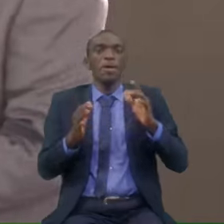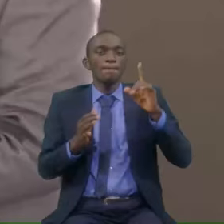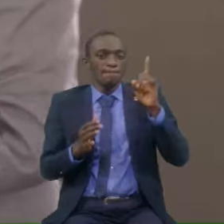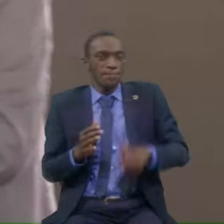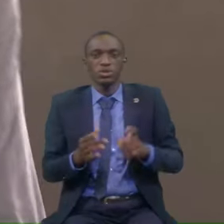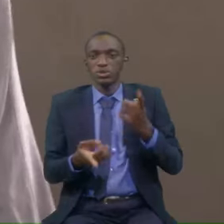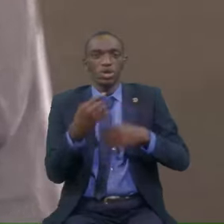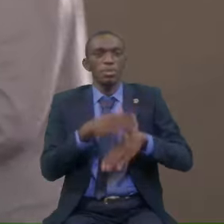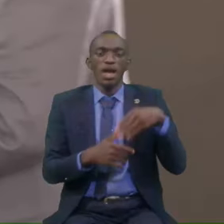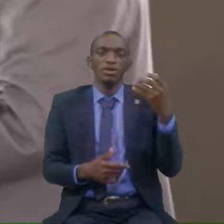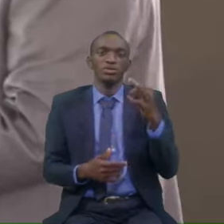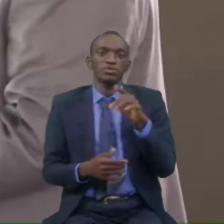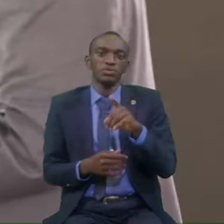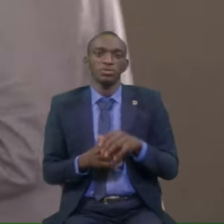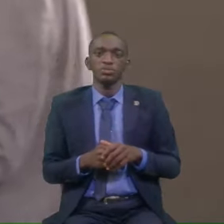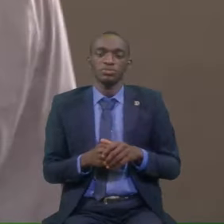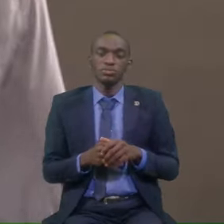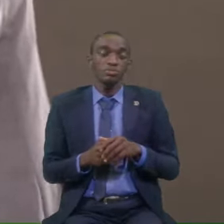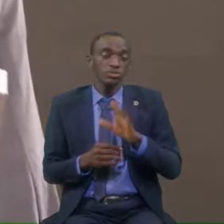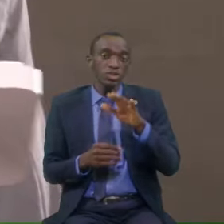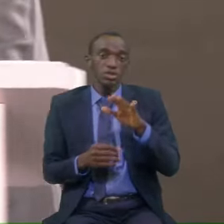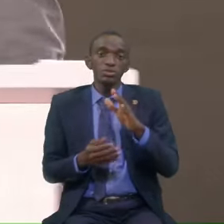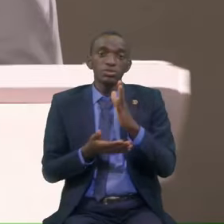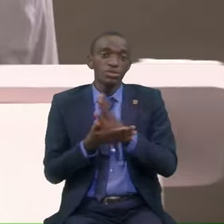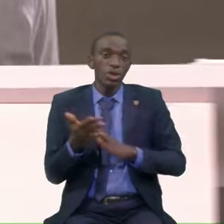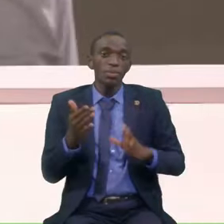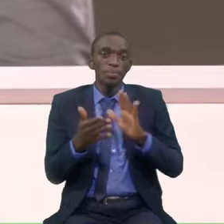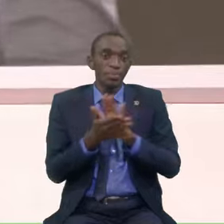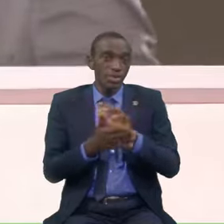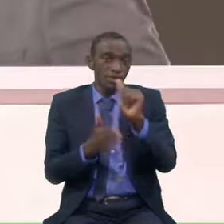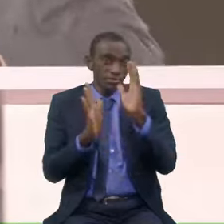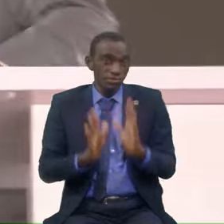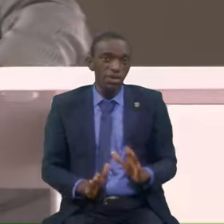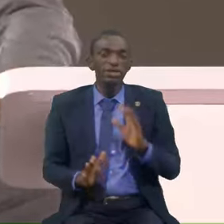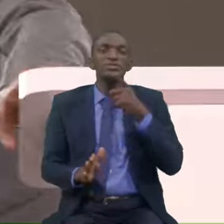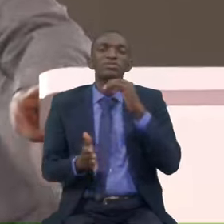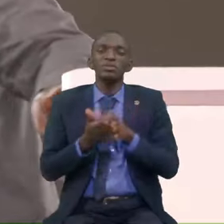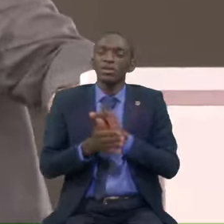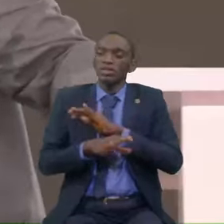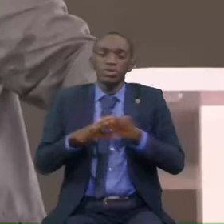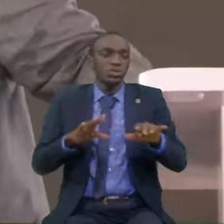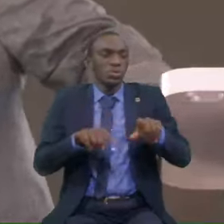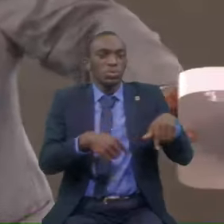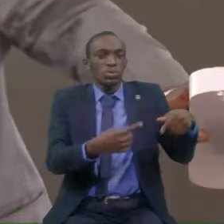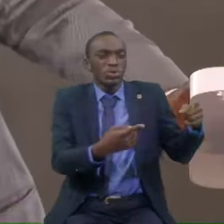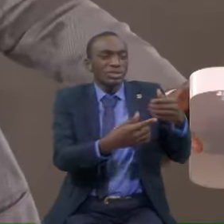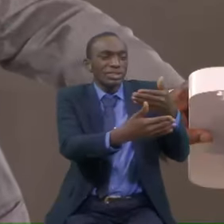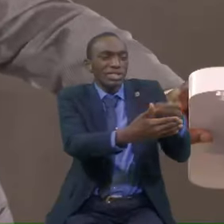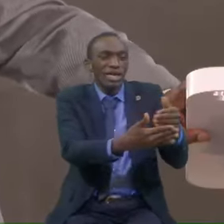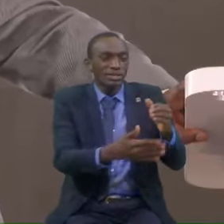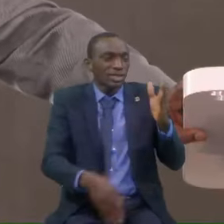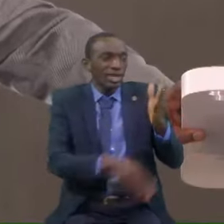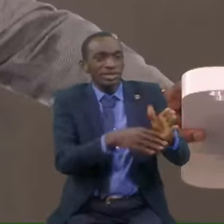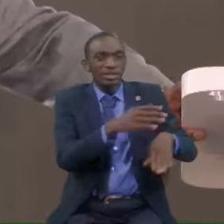sortir de ta vie. Il y a certains croyants qui disent, je ne veux même pas m'approcher de là où on chasse